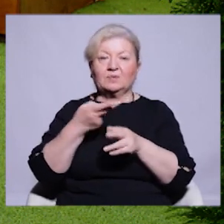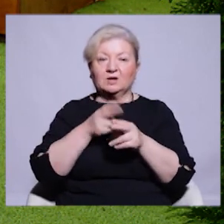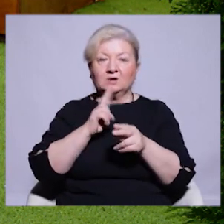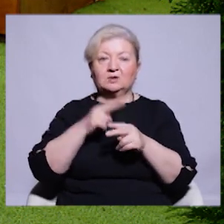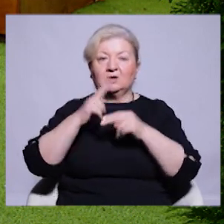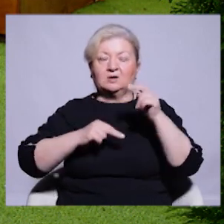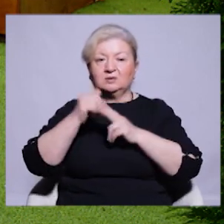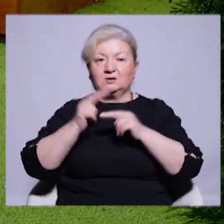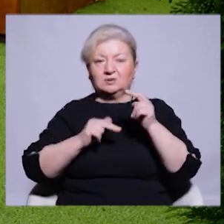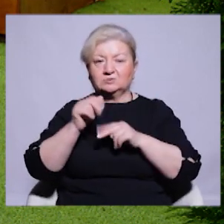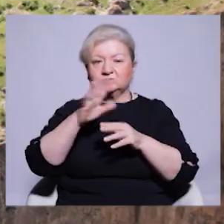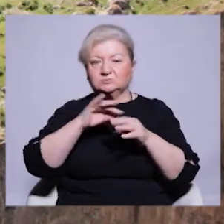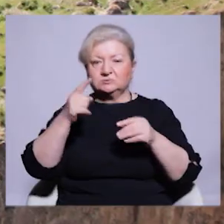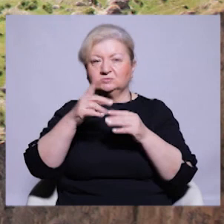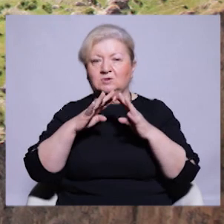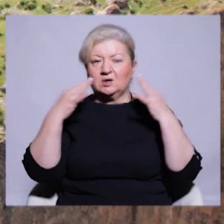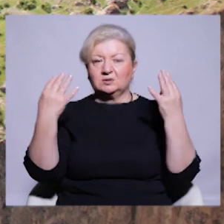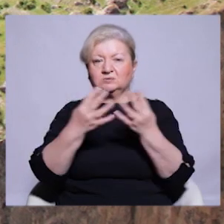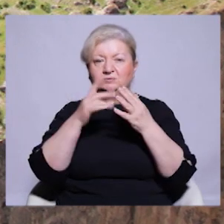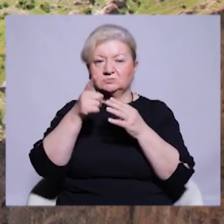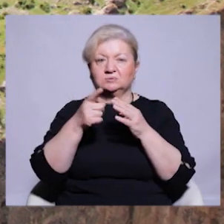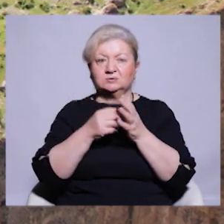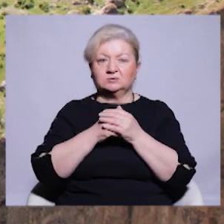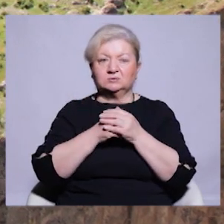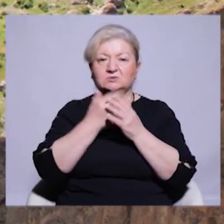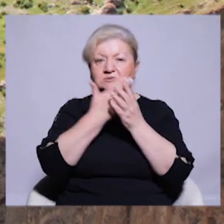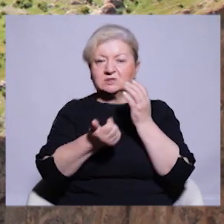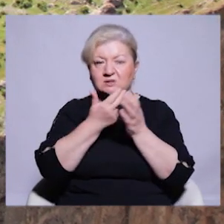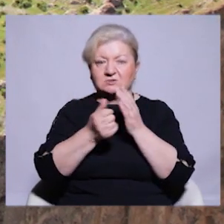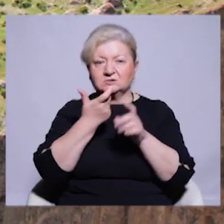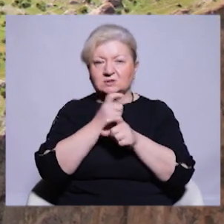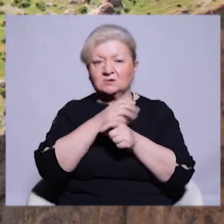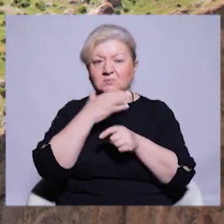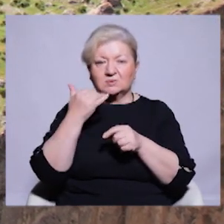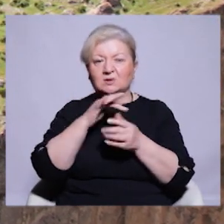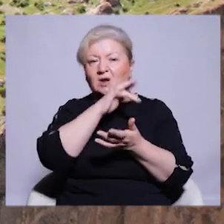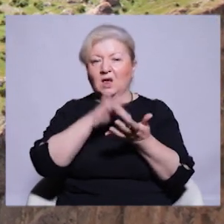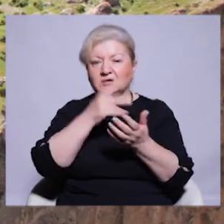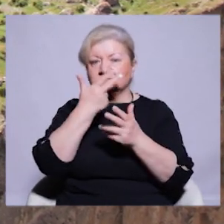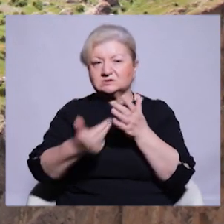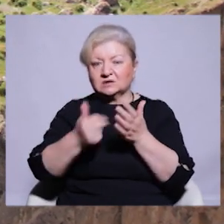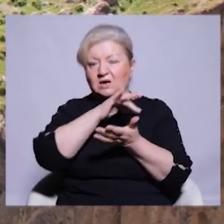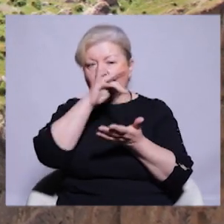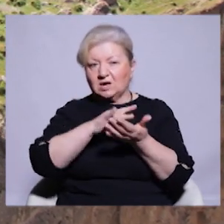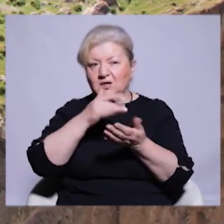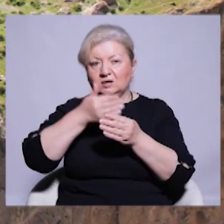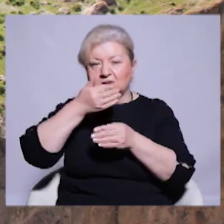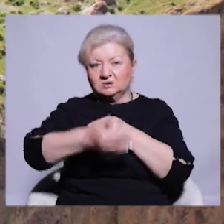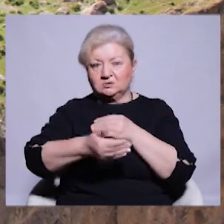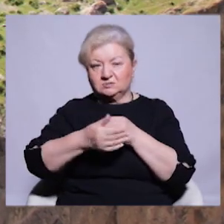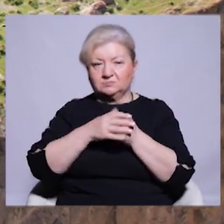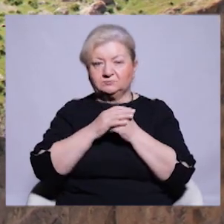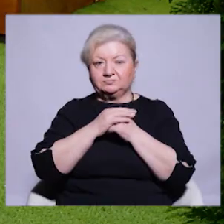მან ააშენა ხორნაბუჯი, არტანუჯი, ბატონო ჩემო ციხესიმაგრეები, ციხე ქალაქები შემდგომში უჯარმა